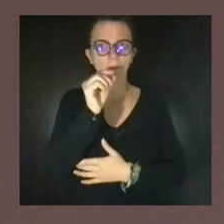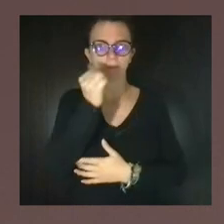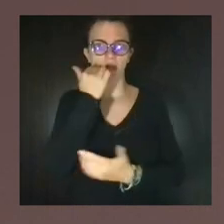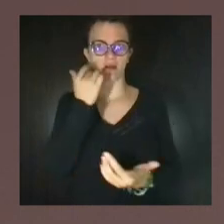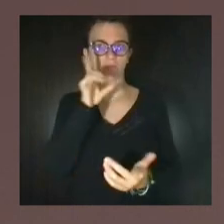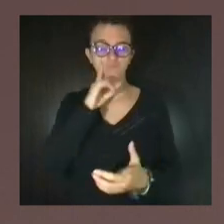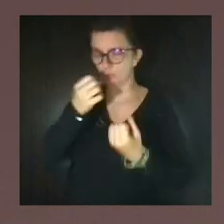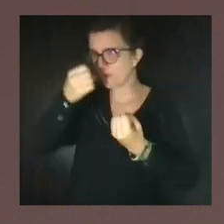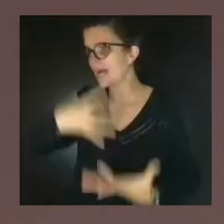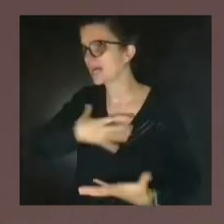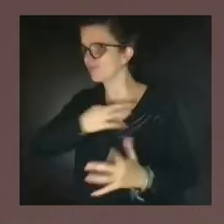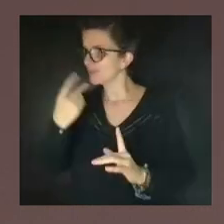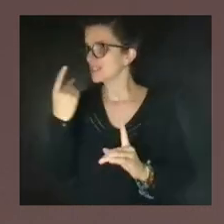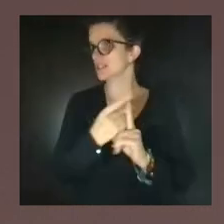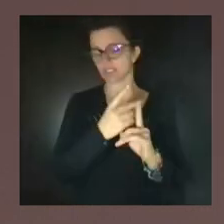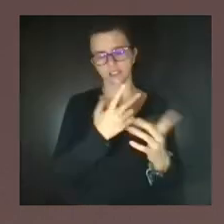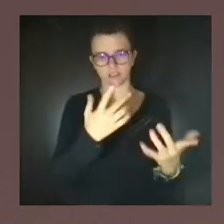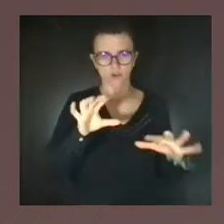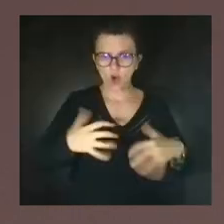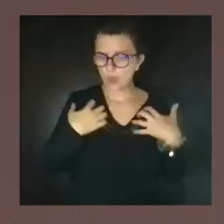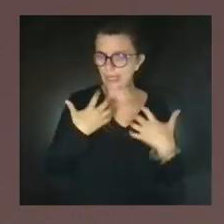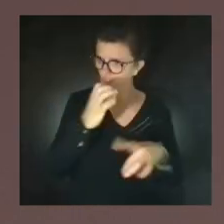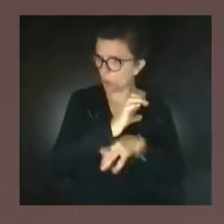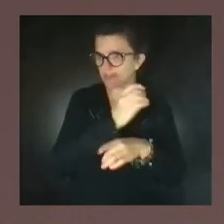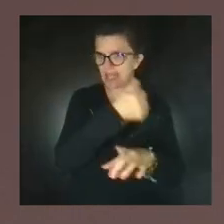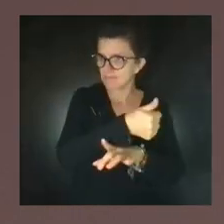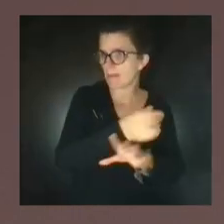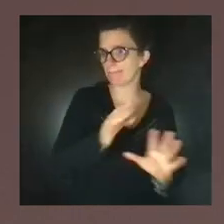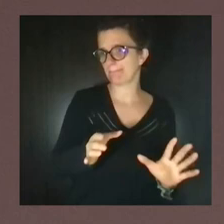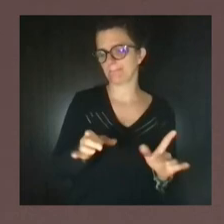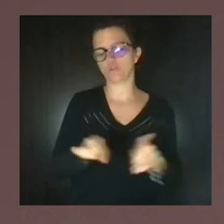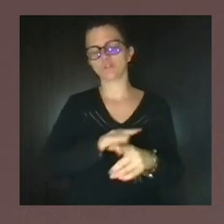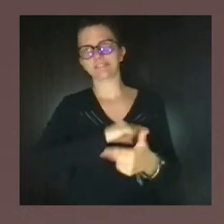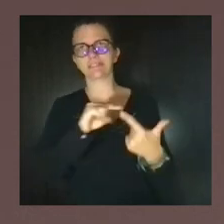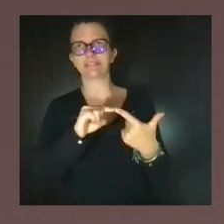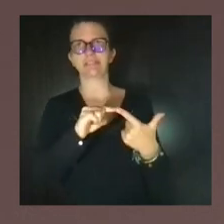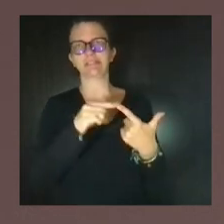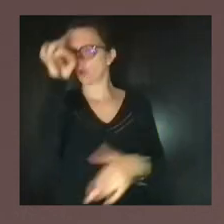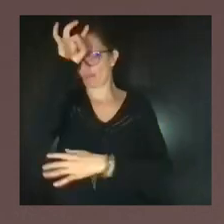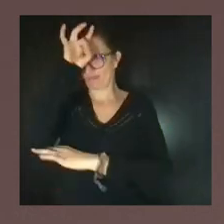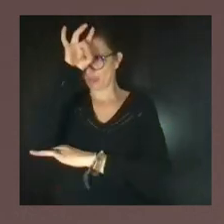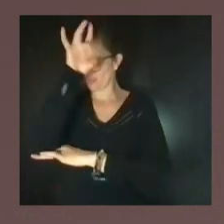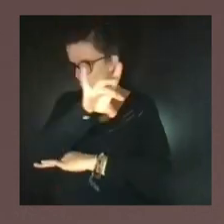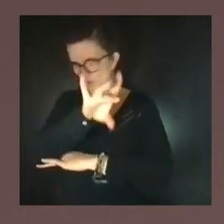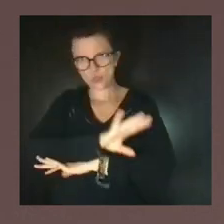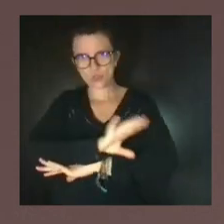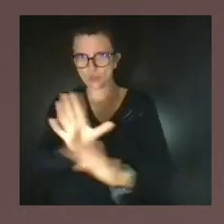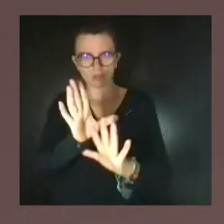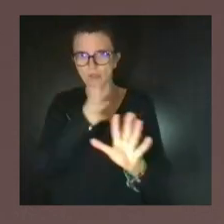à son fils, elle s'en voulait même à elle-même. Il y a cette phase de négation où on refuse totalement